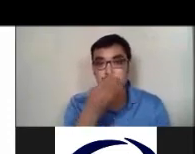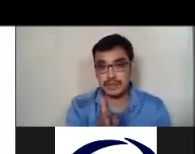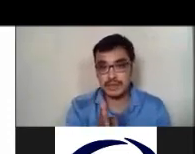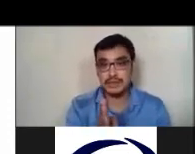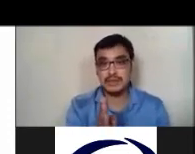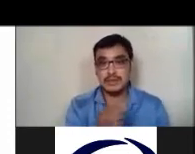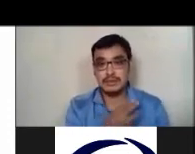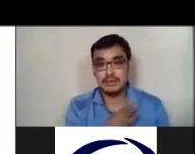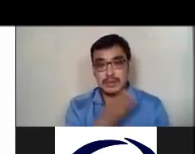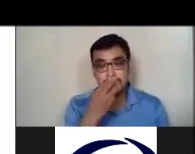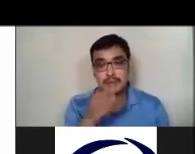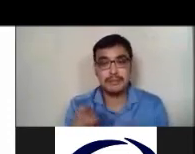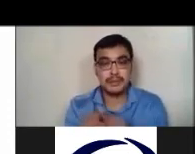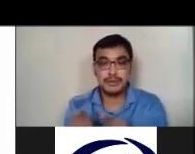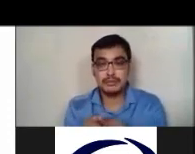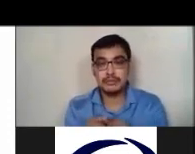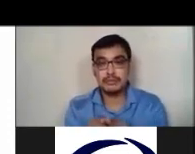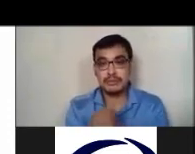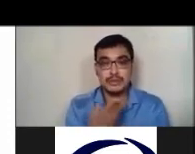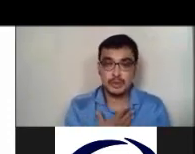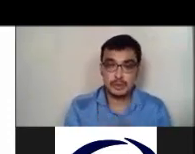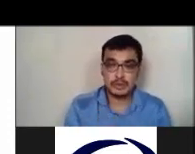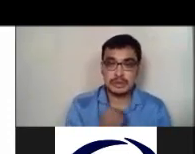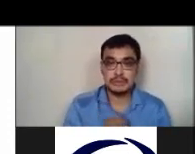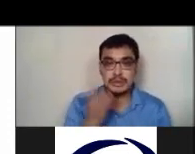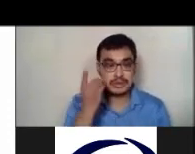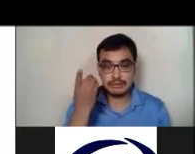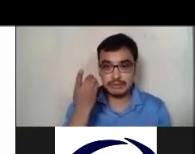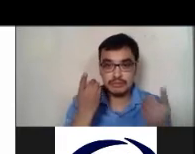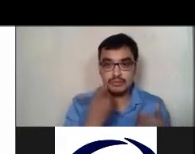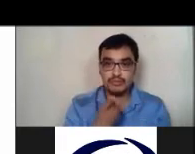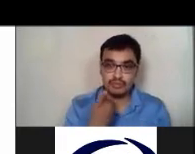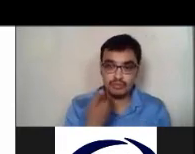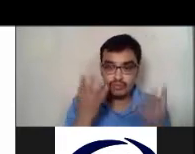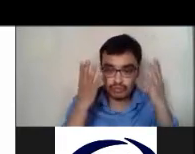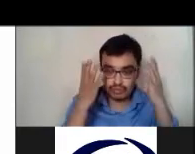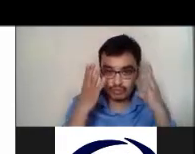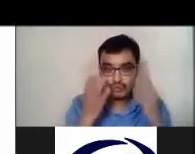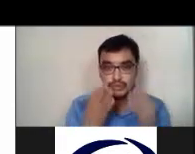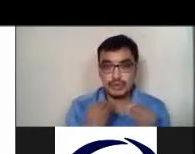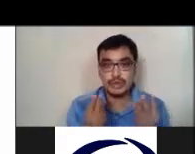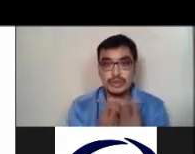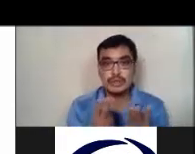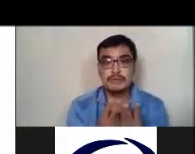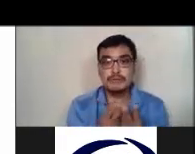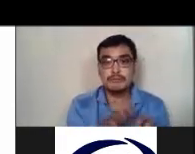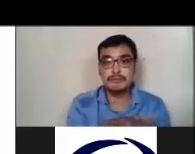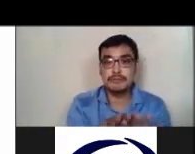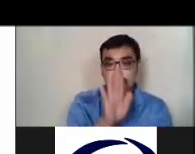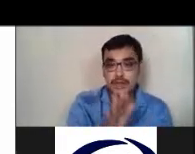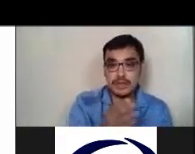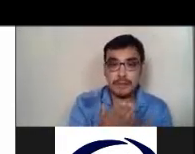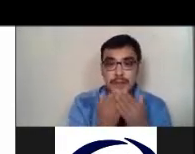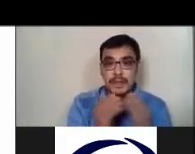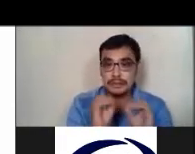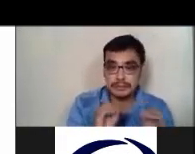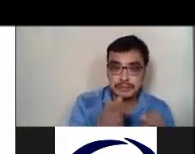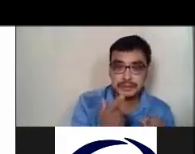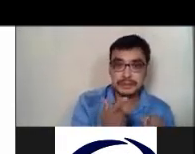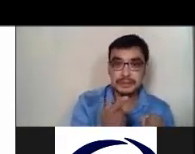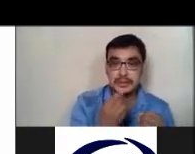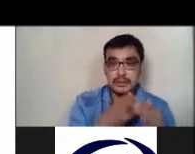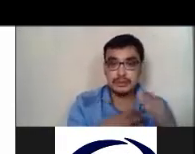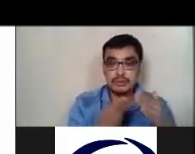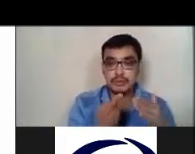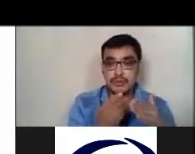सर्भाइभरमा पनि डिप्रेसनको रिस्क धेरै देखिन्छ. विशेष गरी पढ्न लेख्न नजान्ने र प्राइमरी लेभलसम्म